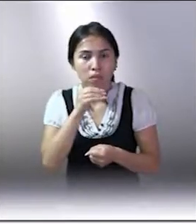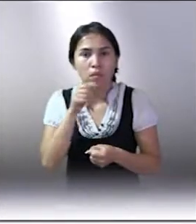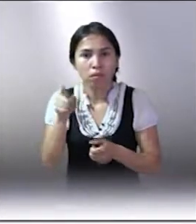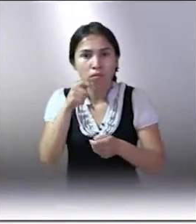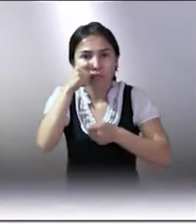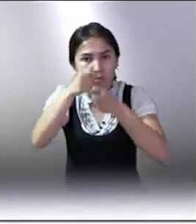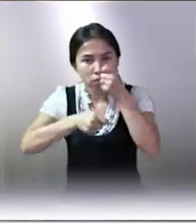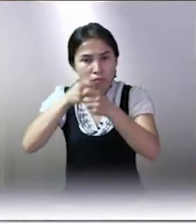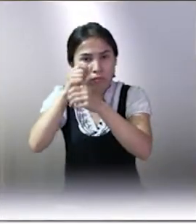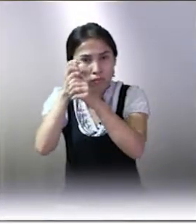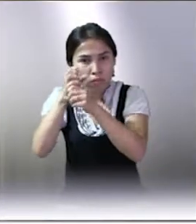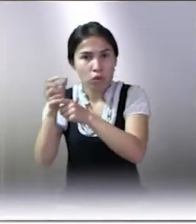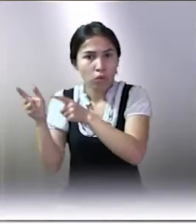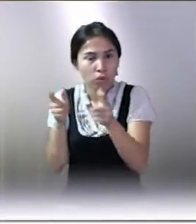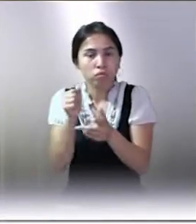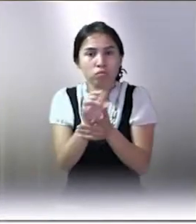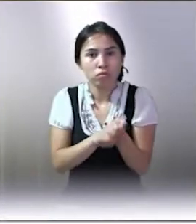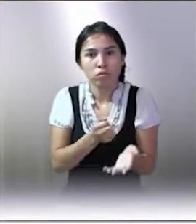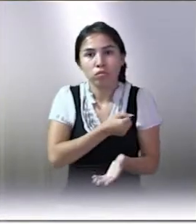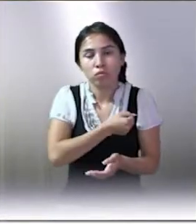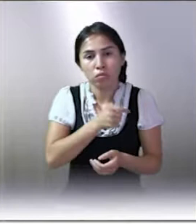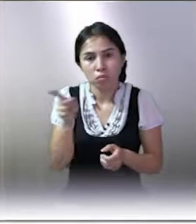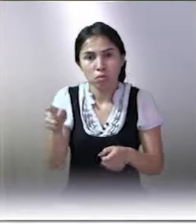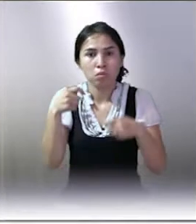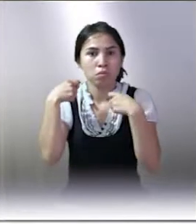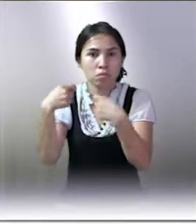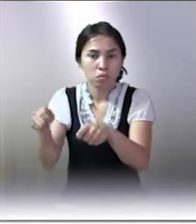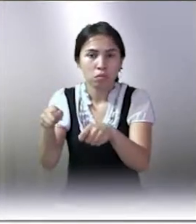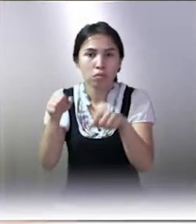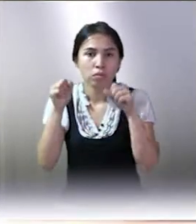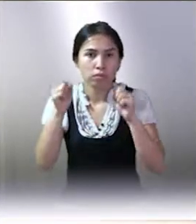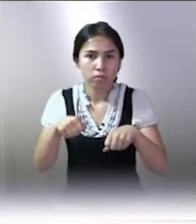тщательной лабораторной проверке, говорит хозяин.